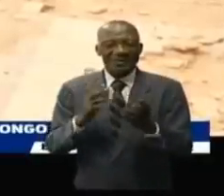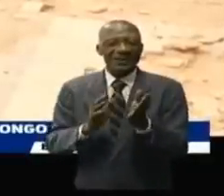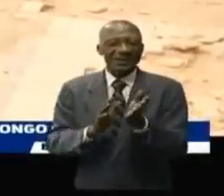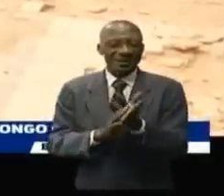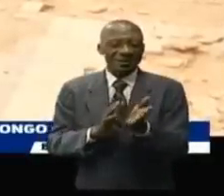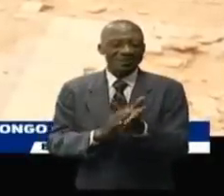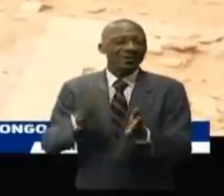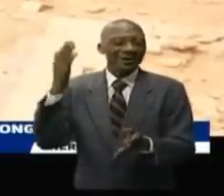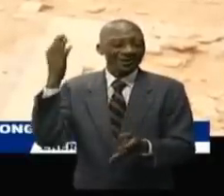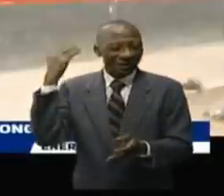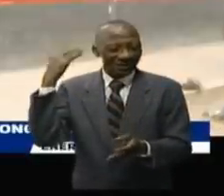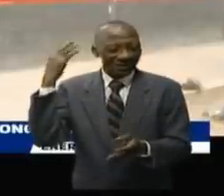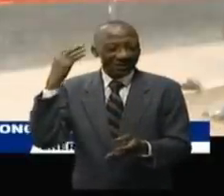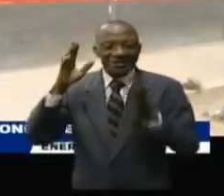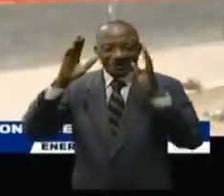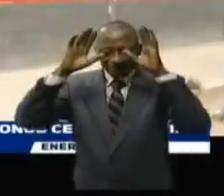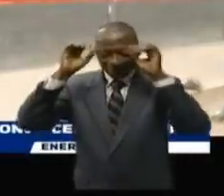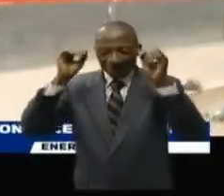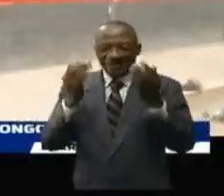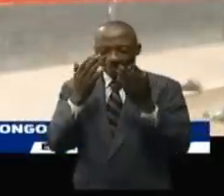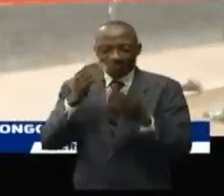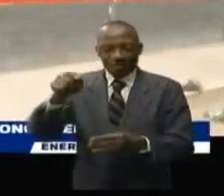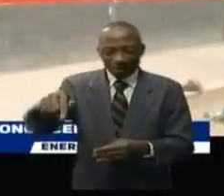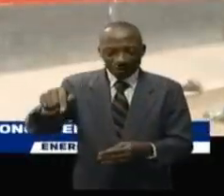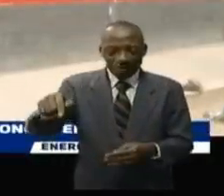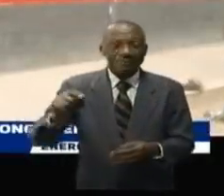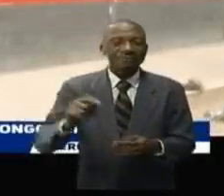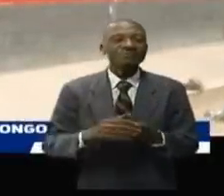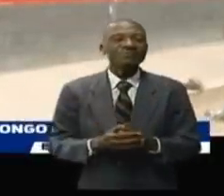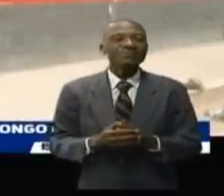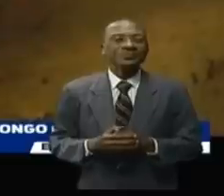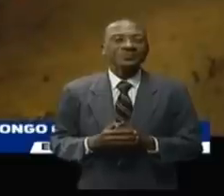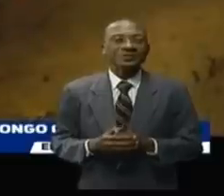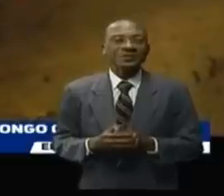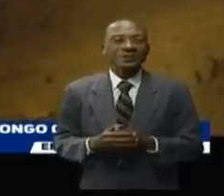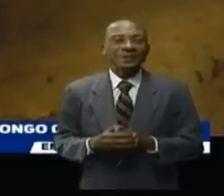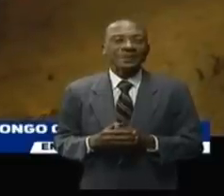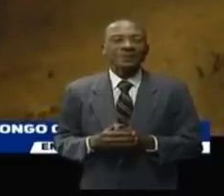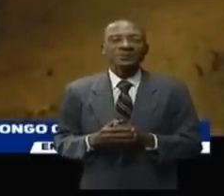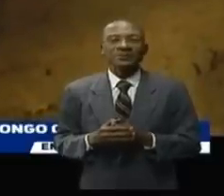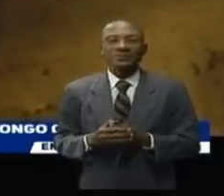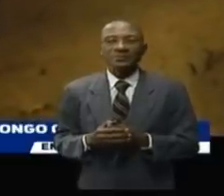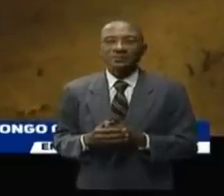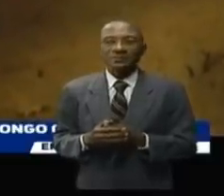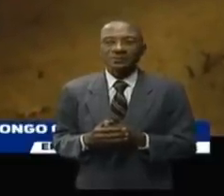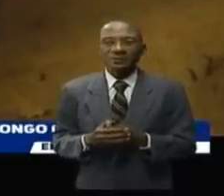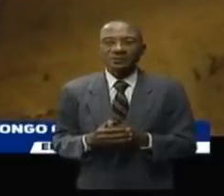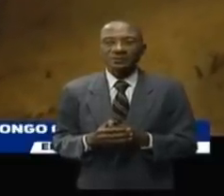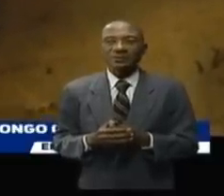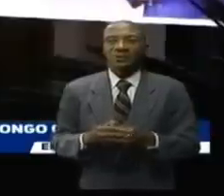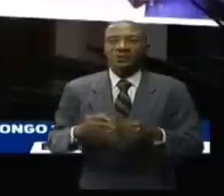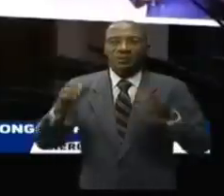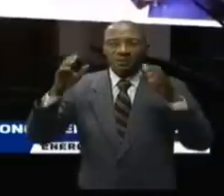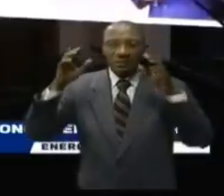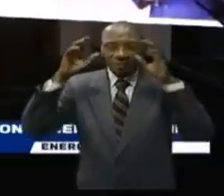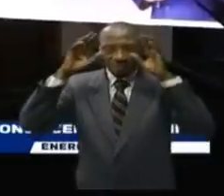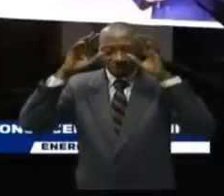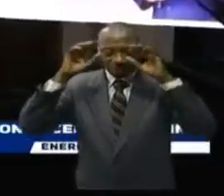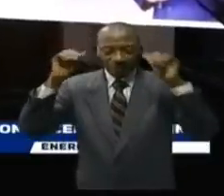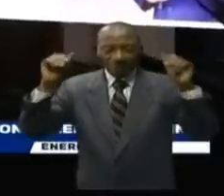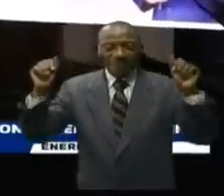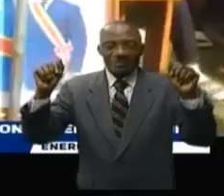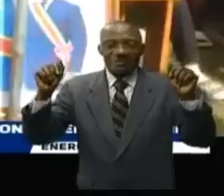la lumière, le collège Notre-Dame de Mbanzamboma, désormais éclairé grâce à la détermination du chef de